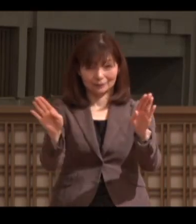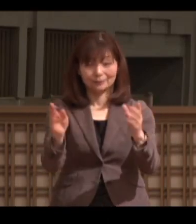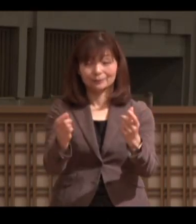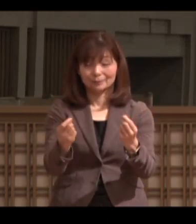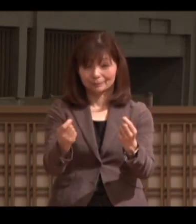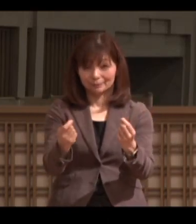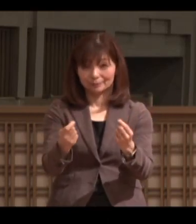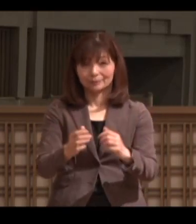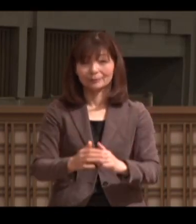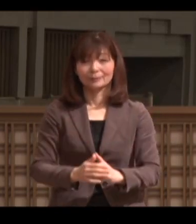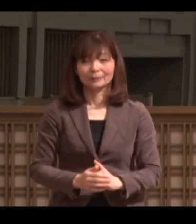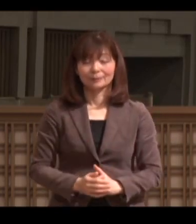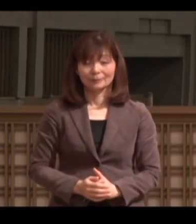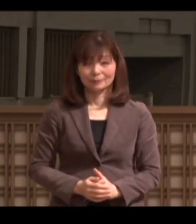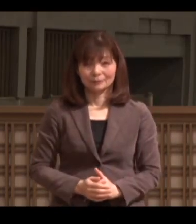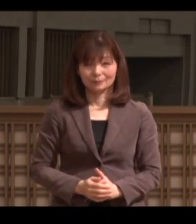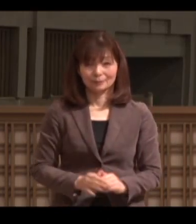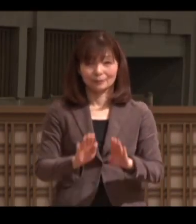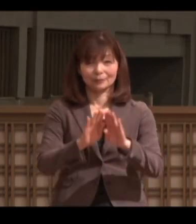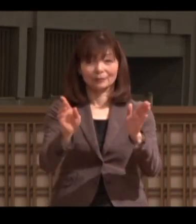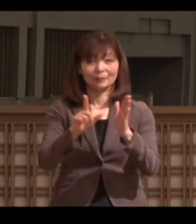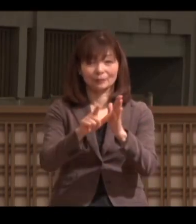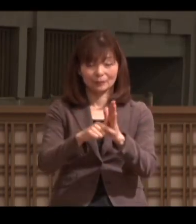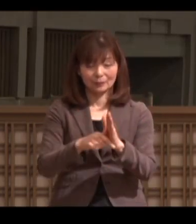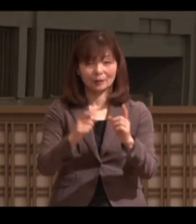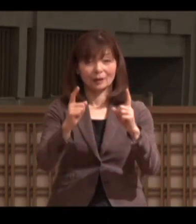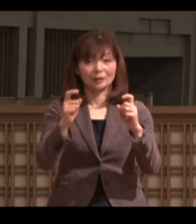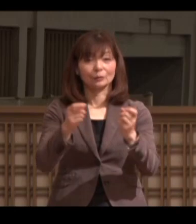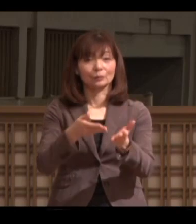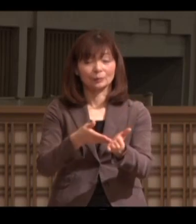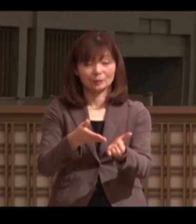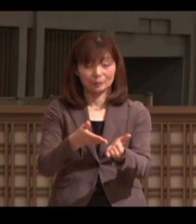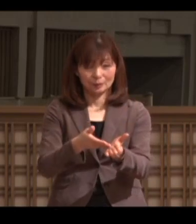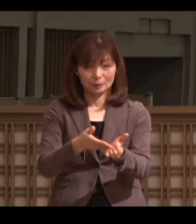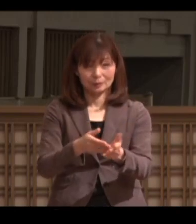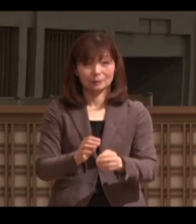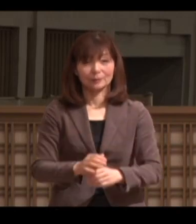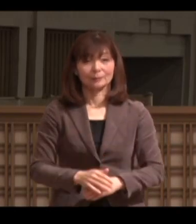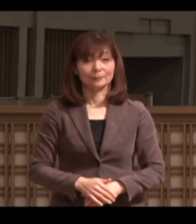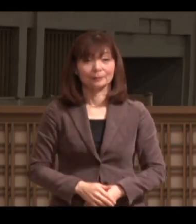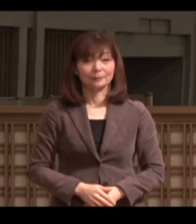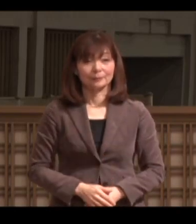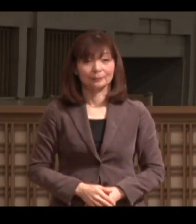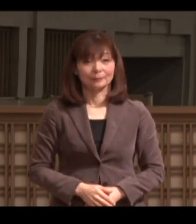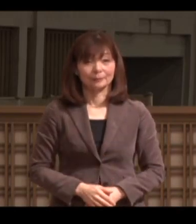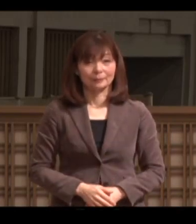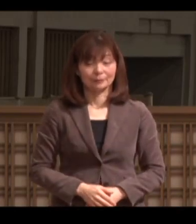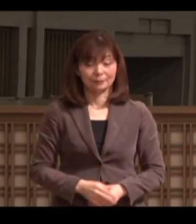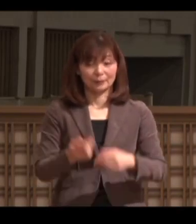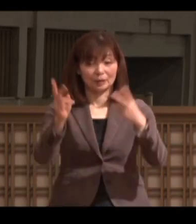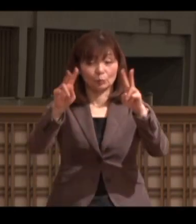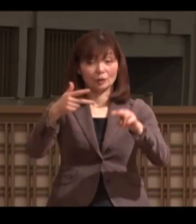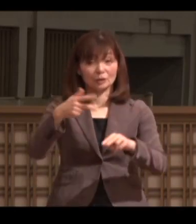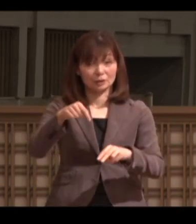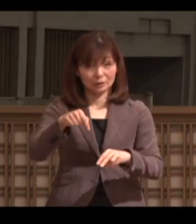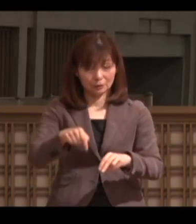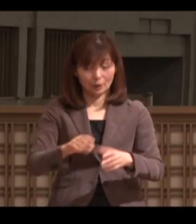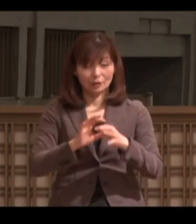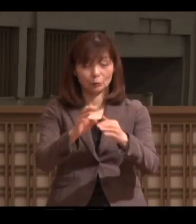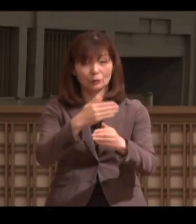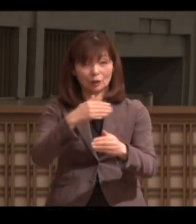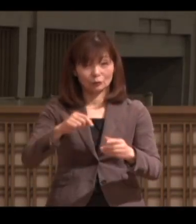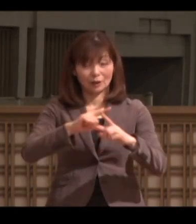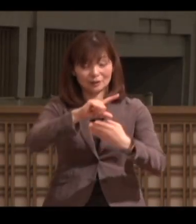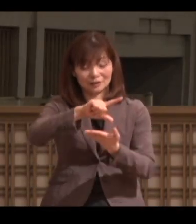ますえ開催にりまして一言ご挨拶を申し上げますえ本市ではですね持続化のナ